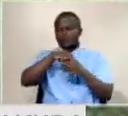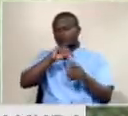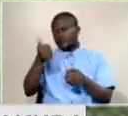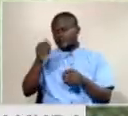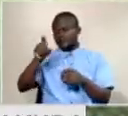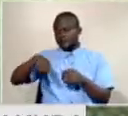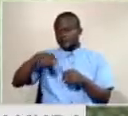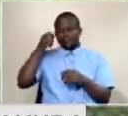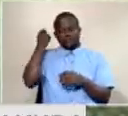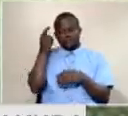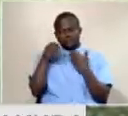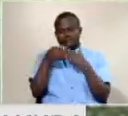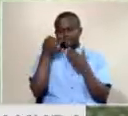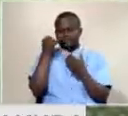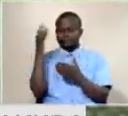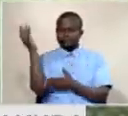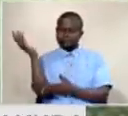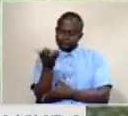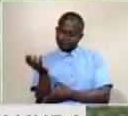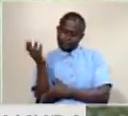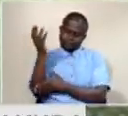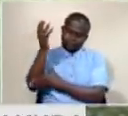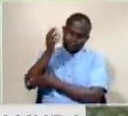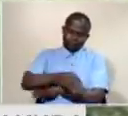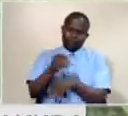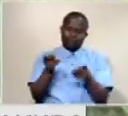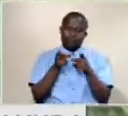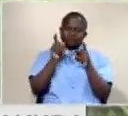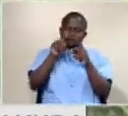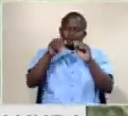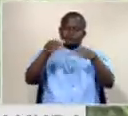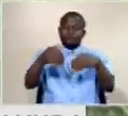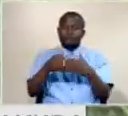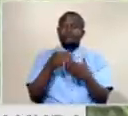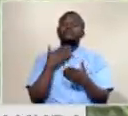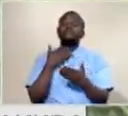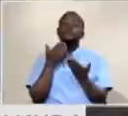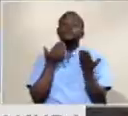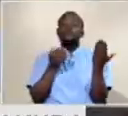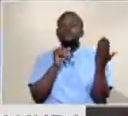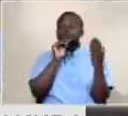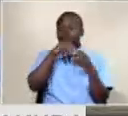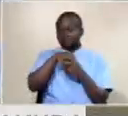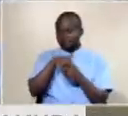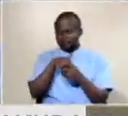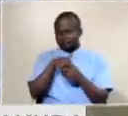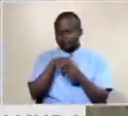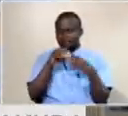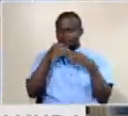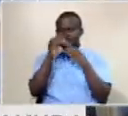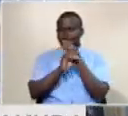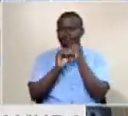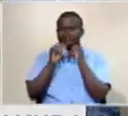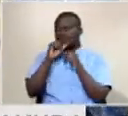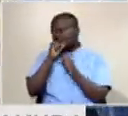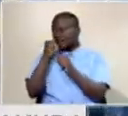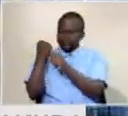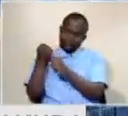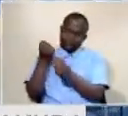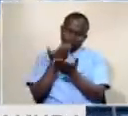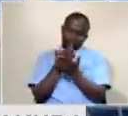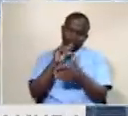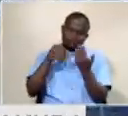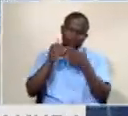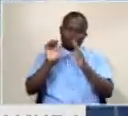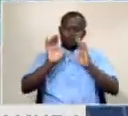yakeneye. Ubwo nyine uvuga ngo yagitemye, wenda ari aho yagombaga kuba yagihinga kandi ashaka kuhahinga imyaka ntabakigishyizemo. Ubuyobozi bw'Akarere ka Nyamasheke busaba